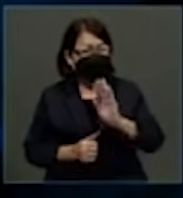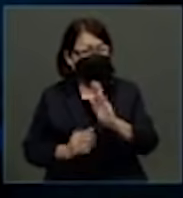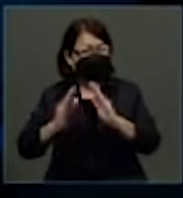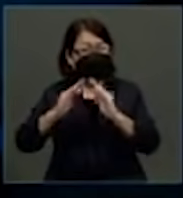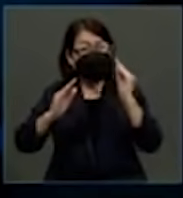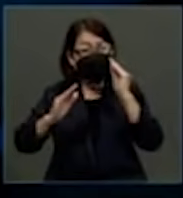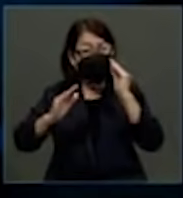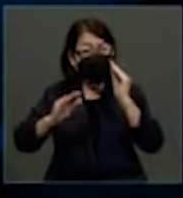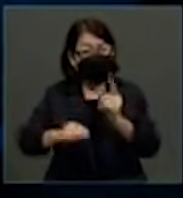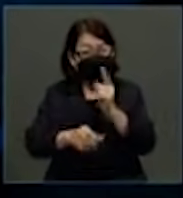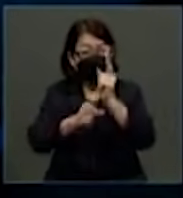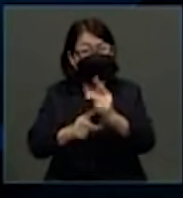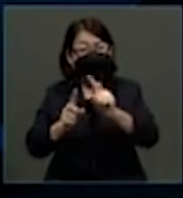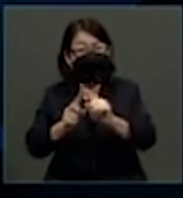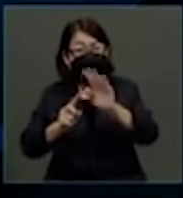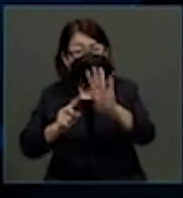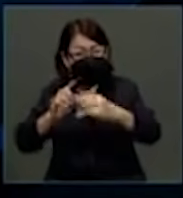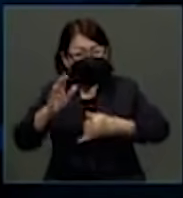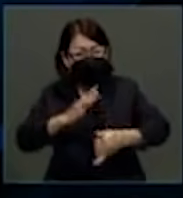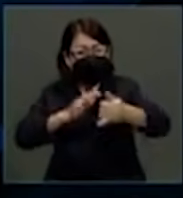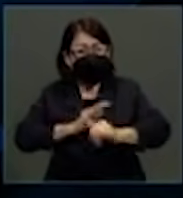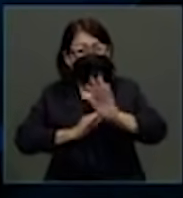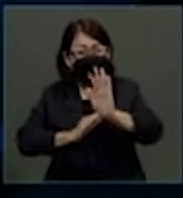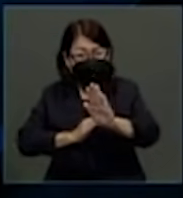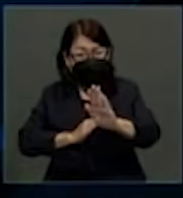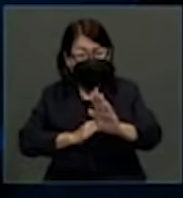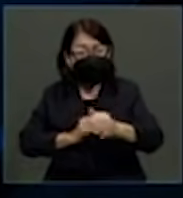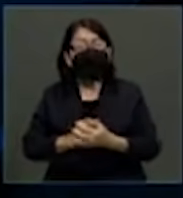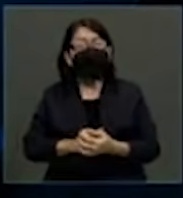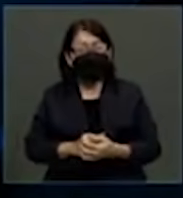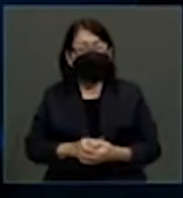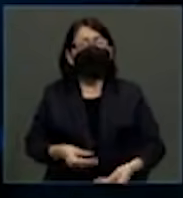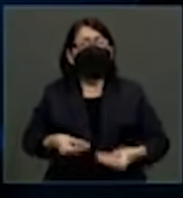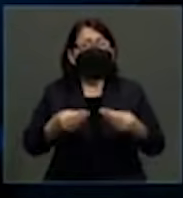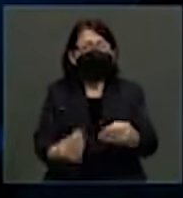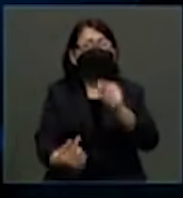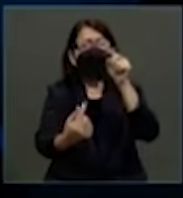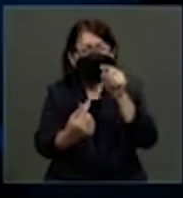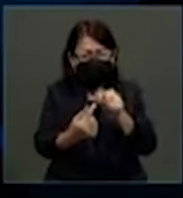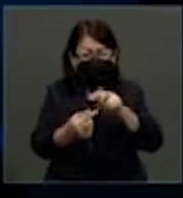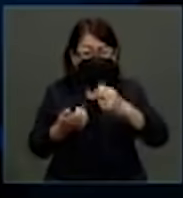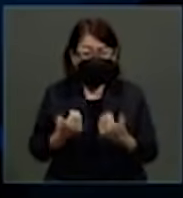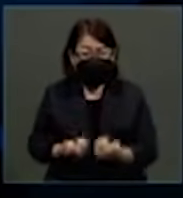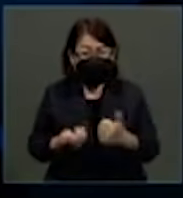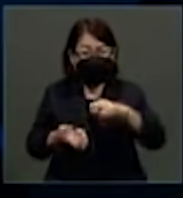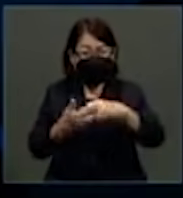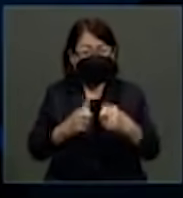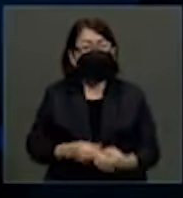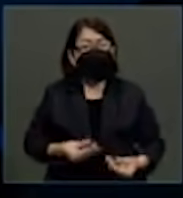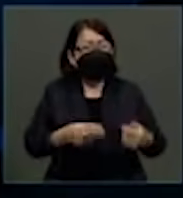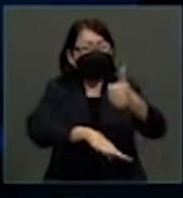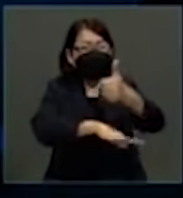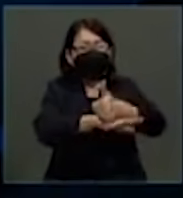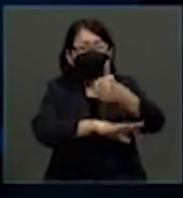กเว้นเพิ่มเติมในกรณีที่สมควรเพิ่มเติมข้อยกเว้นห้ามการออกนอกเคหสถานตามข้อ